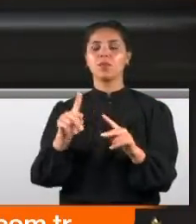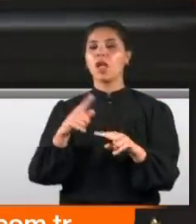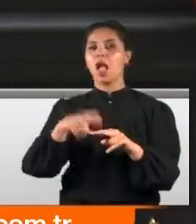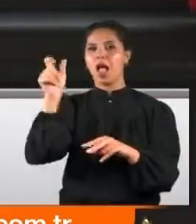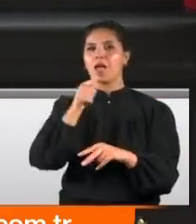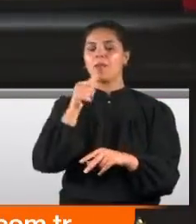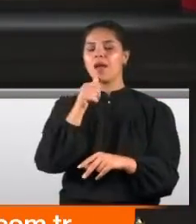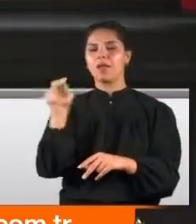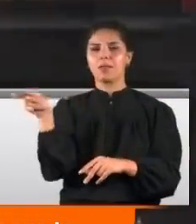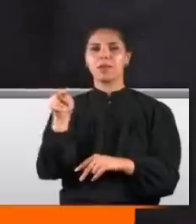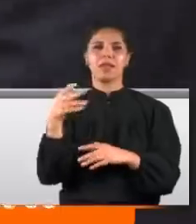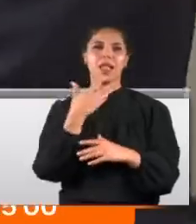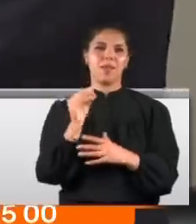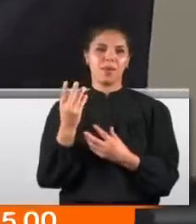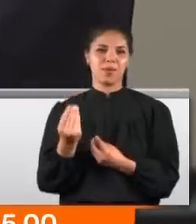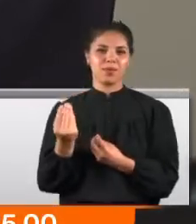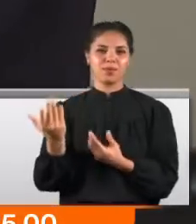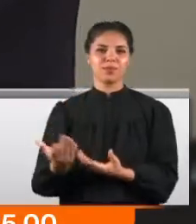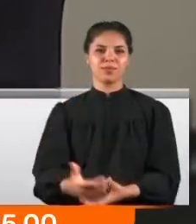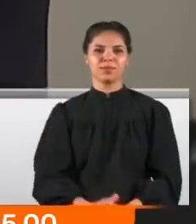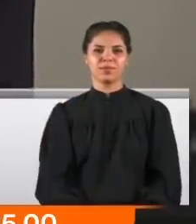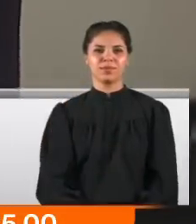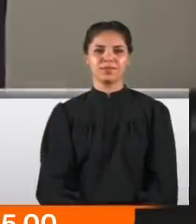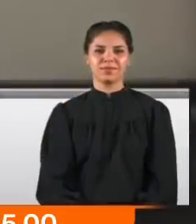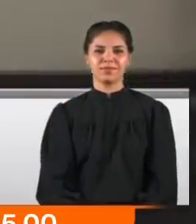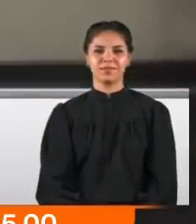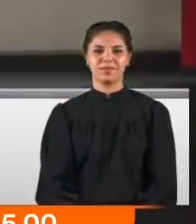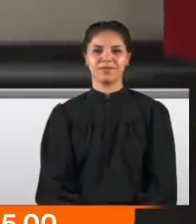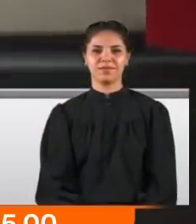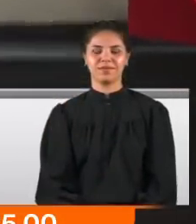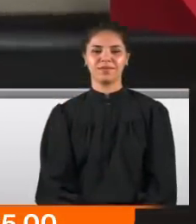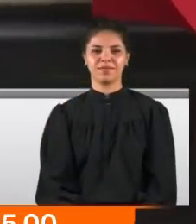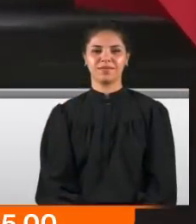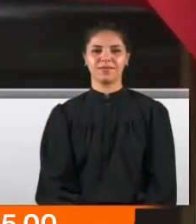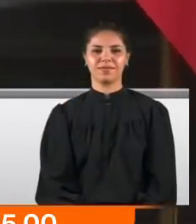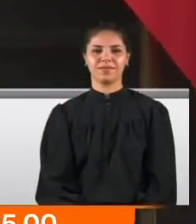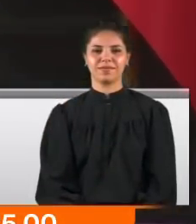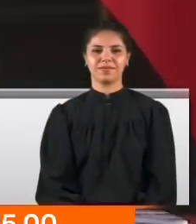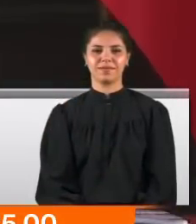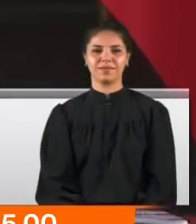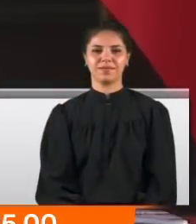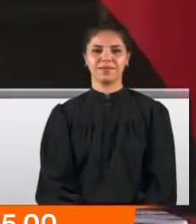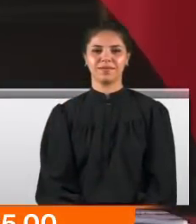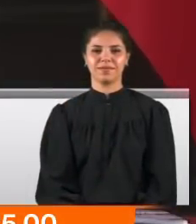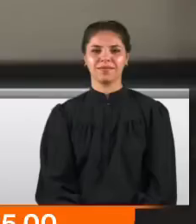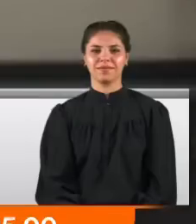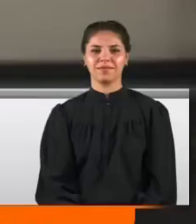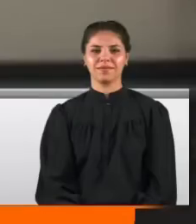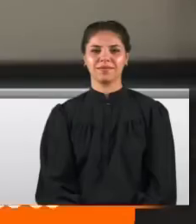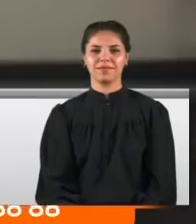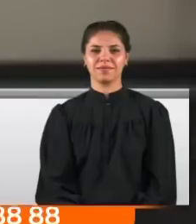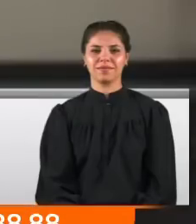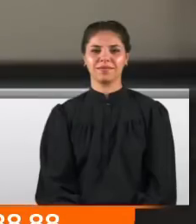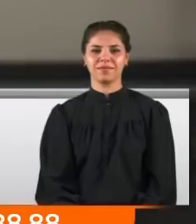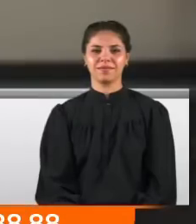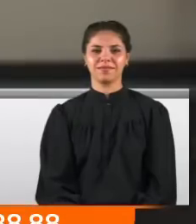de emekliye ayrıldı. Sayın Cumhurbaşkanım 47 sene. 47? Evet. Yani bu sabıcı daha fazla mı? Daha fazla komutanım. O liseden